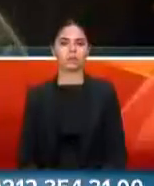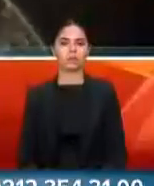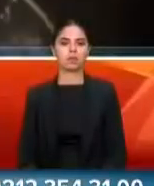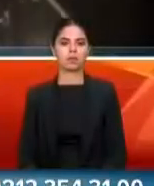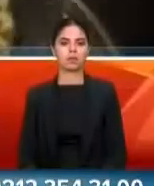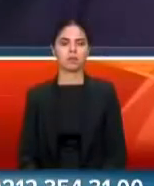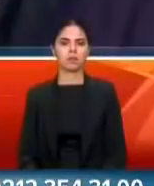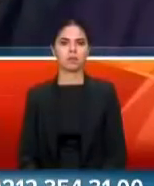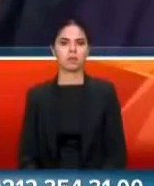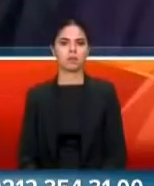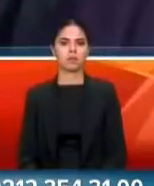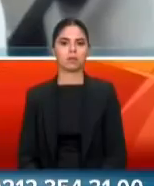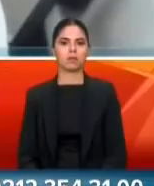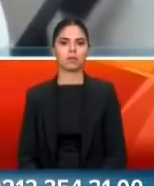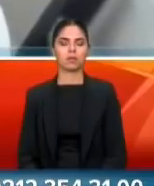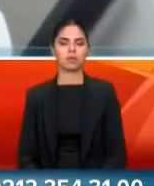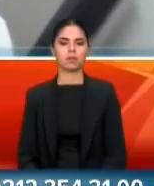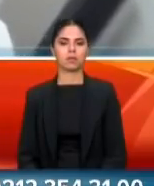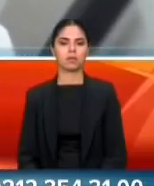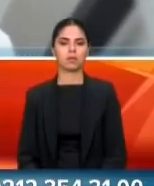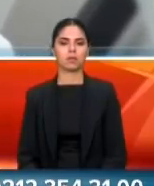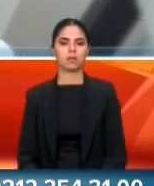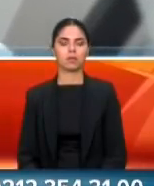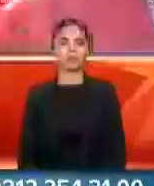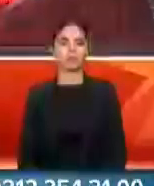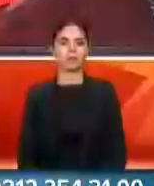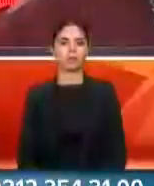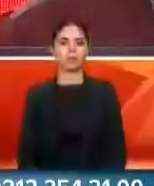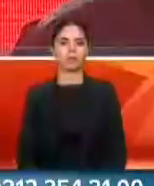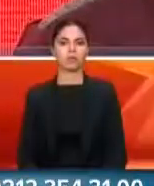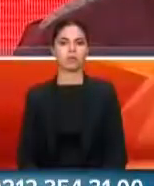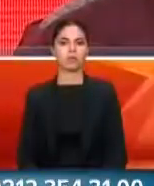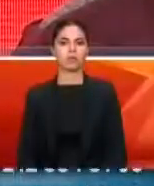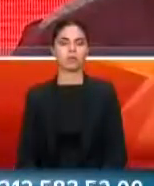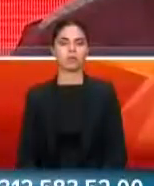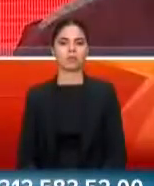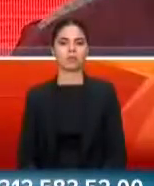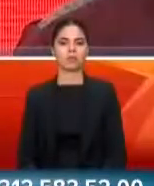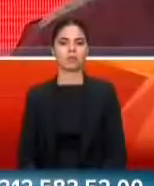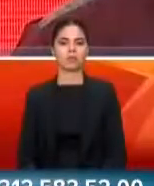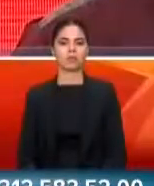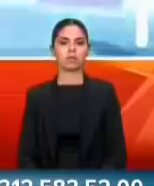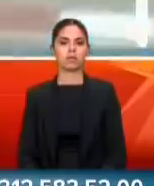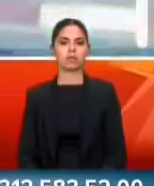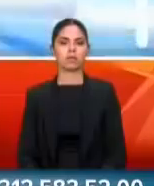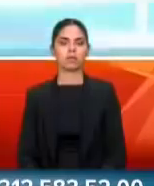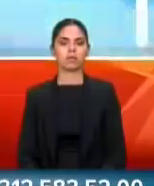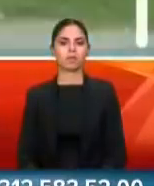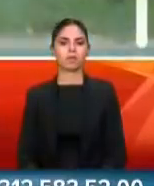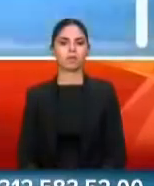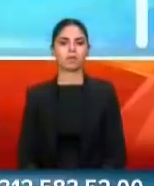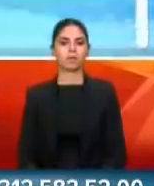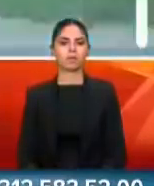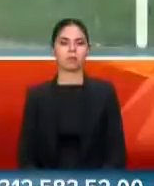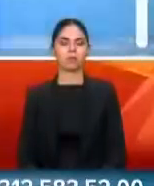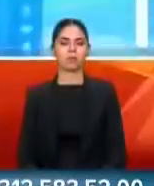bana huzur vermediler. Tarım ilacı dedi. Şırıngayla ilacı basmış. Nasıl yaptın dedim. Bastım zehri dedi. Ayşe